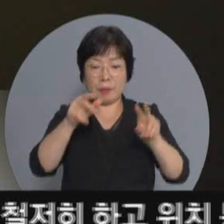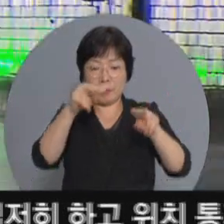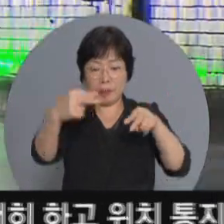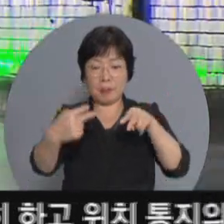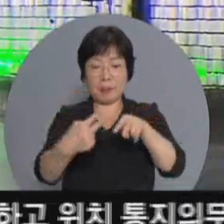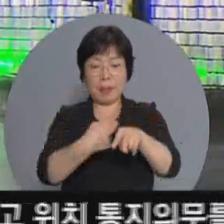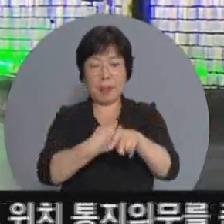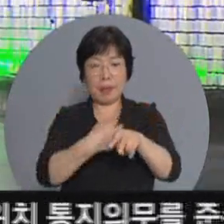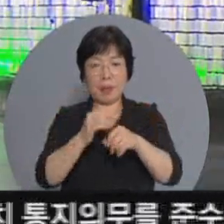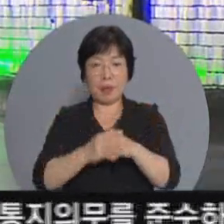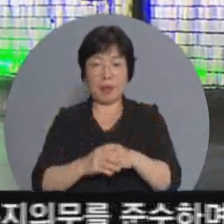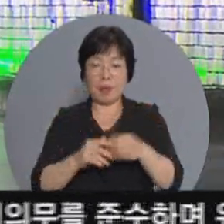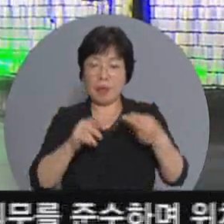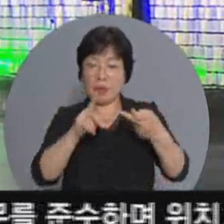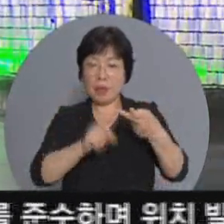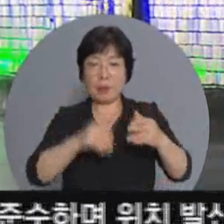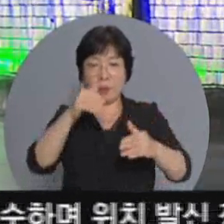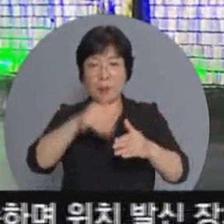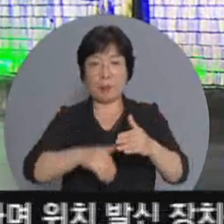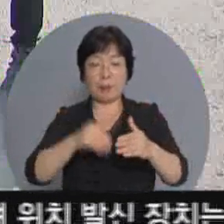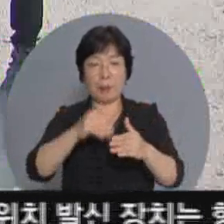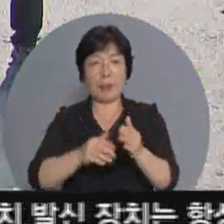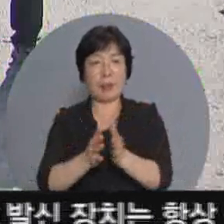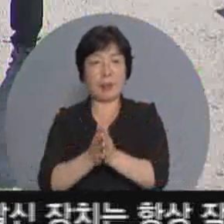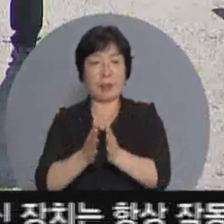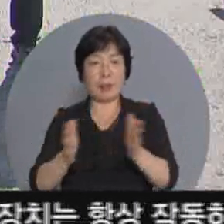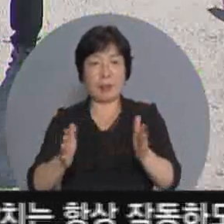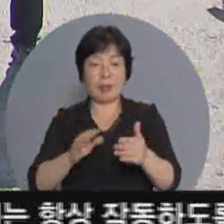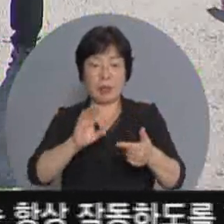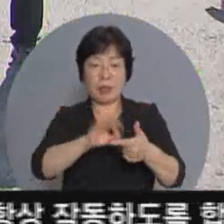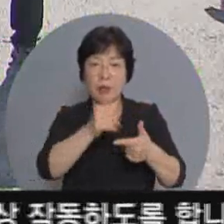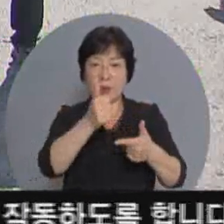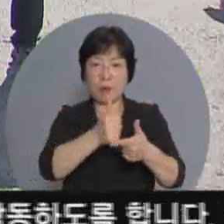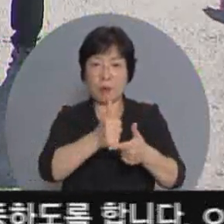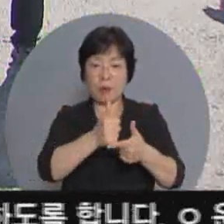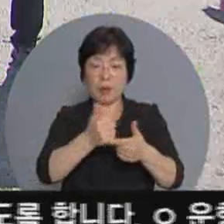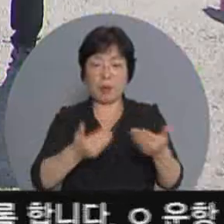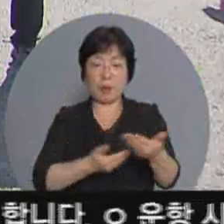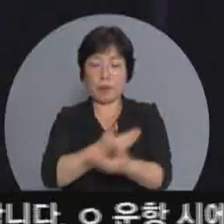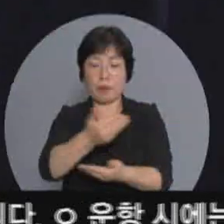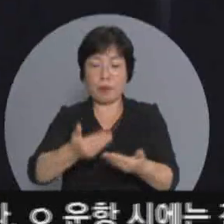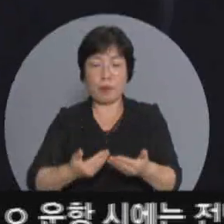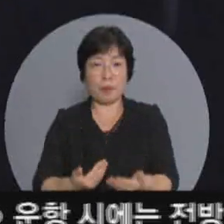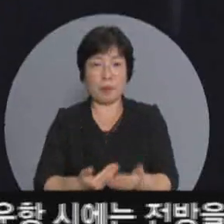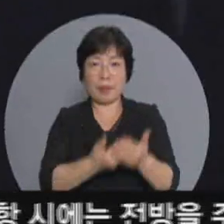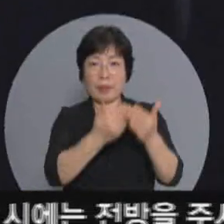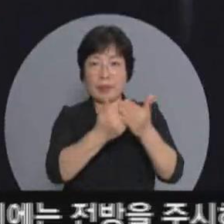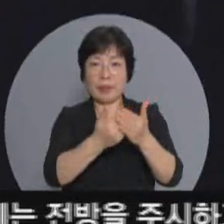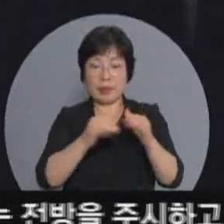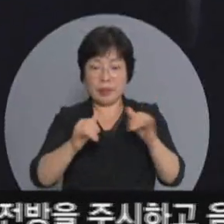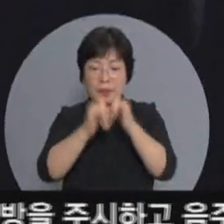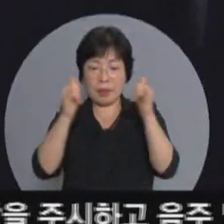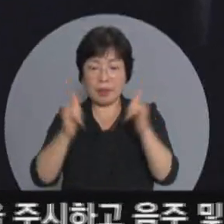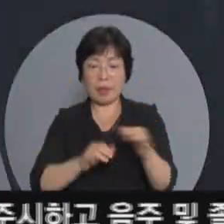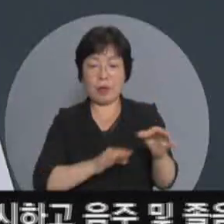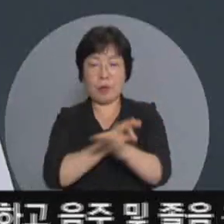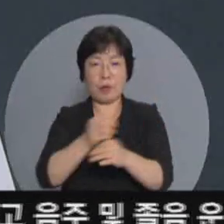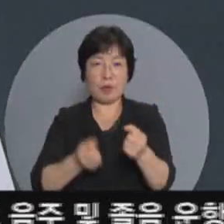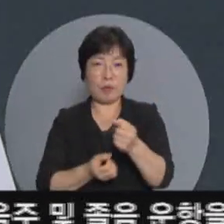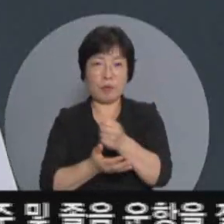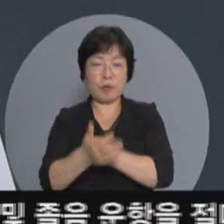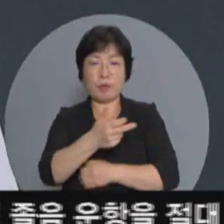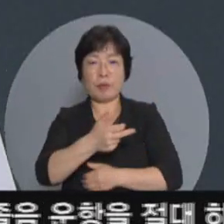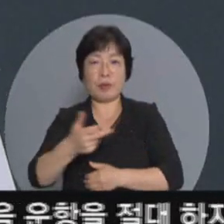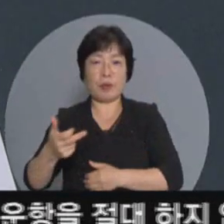놓는데 빠르면 오늘 12월에 착공합니다. 영호남의 인적 물적 교류가 촉진되고 사회 경제적 파급 효과가 클